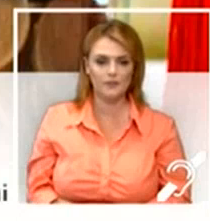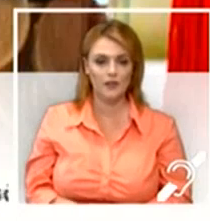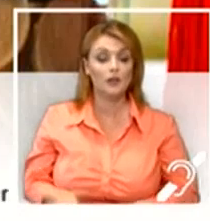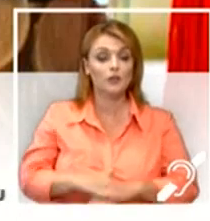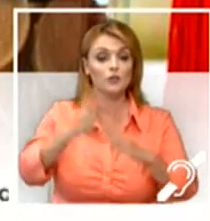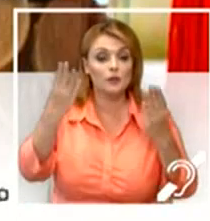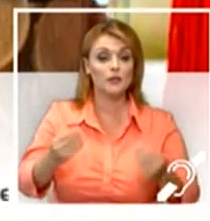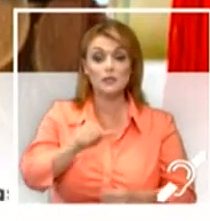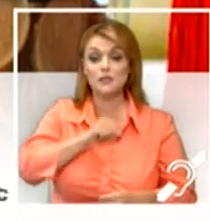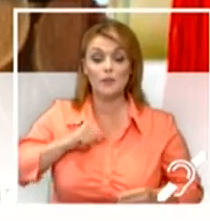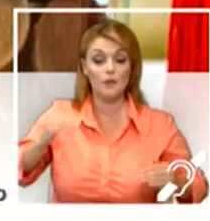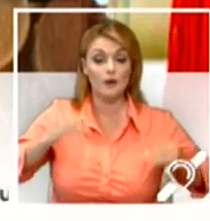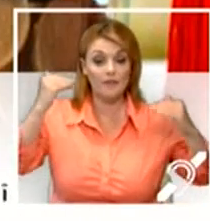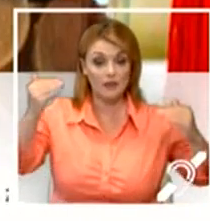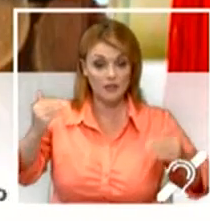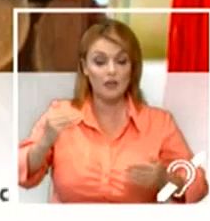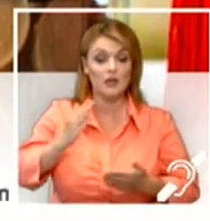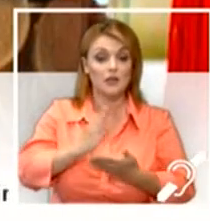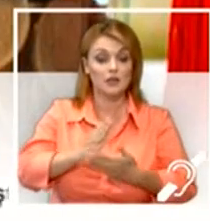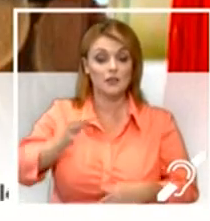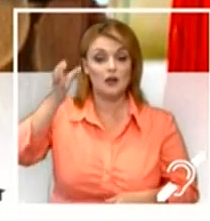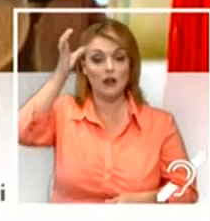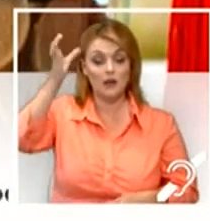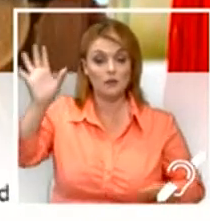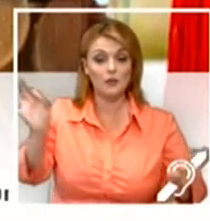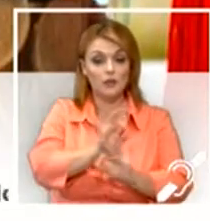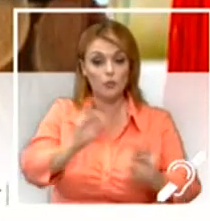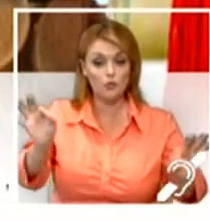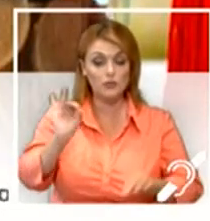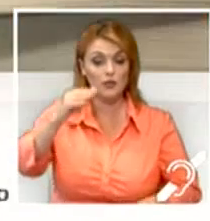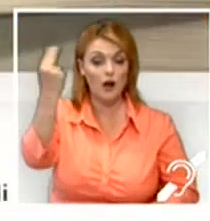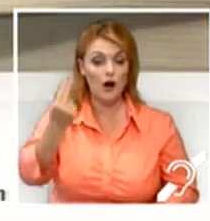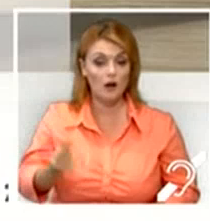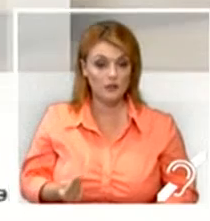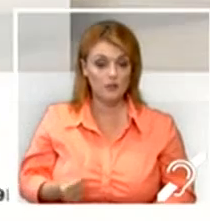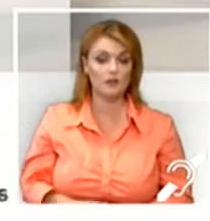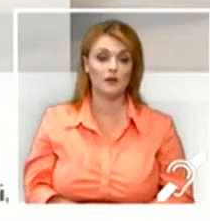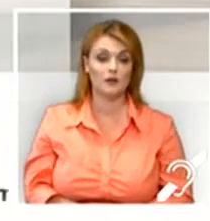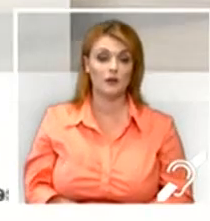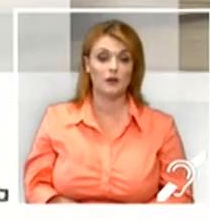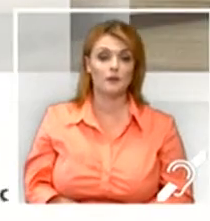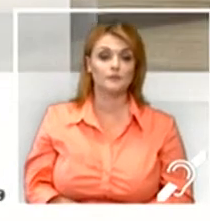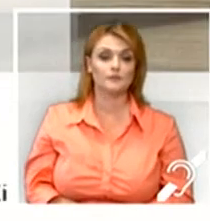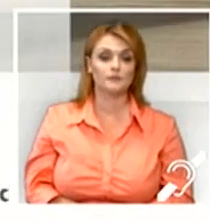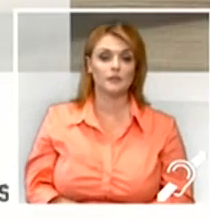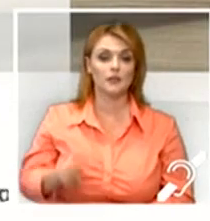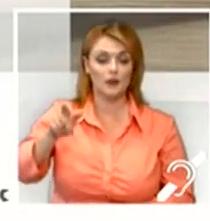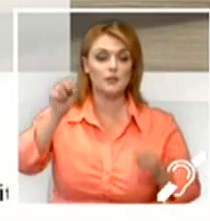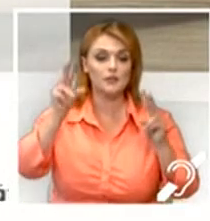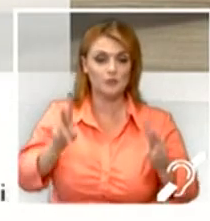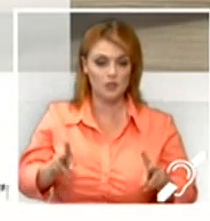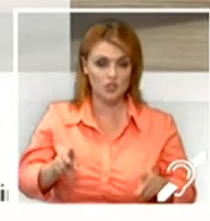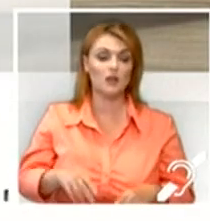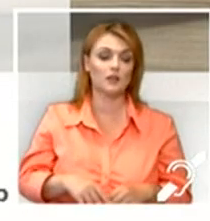Bun găsit! Cele mai mari taxe sunt la Academia de Muzică, Teatru și Arte Plastice. La Facultatea Arta Muzicală,